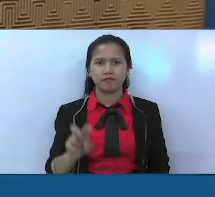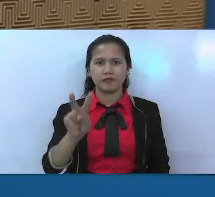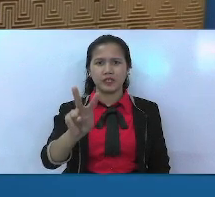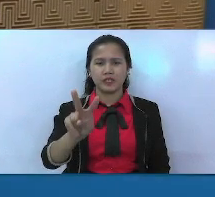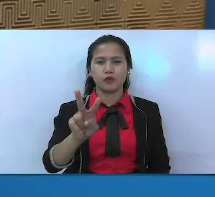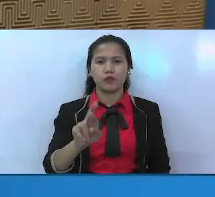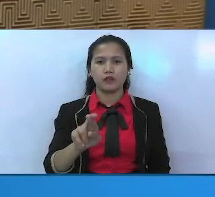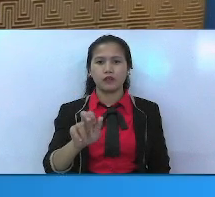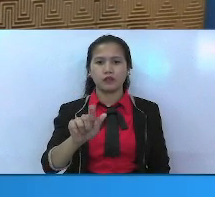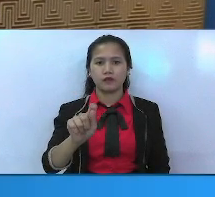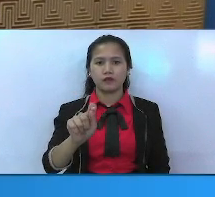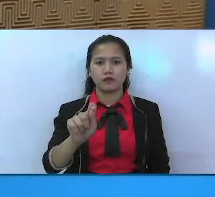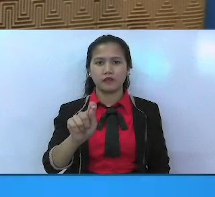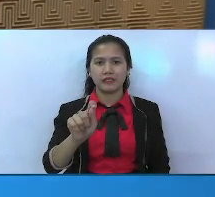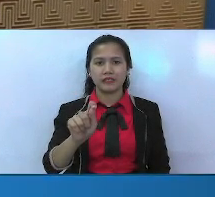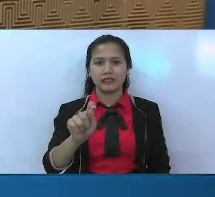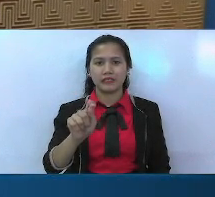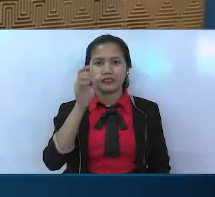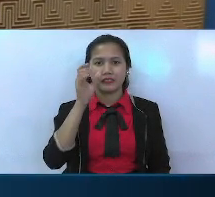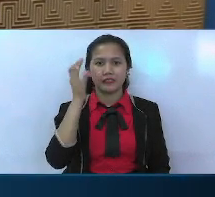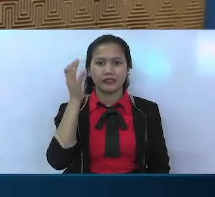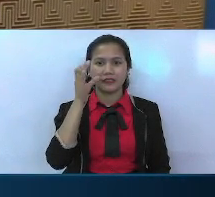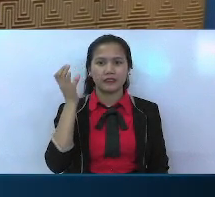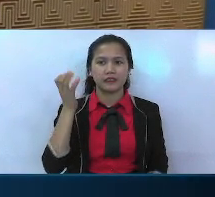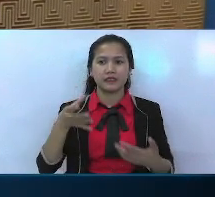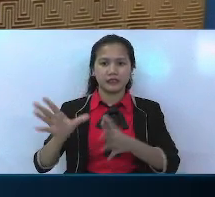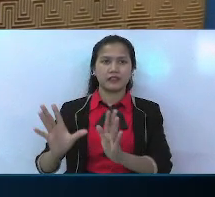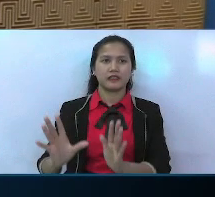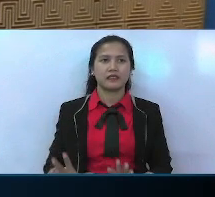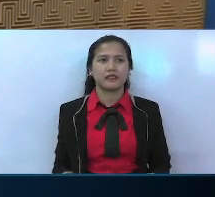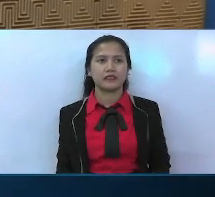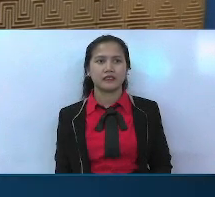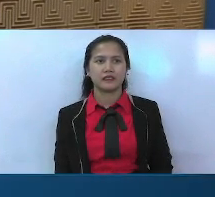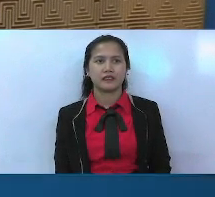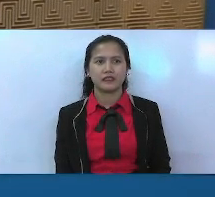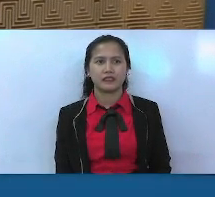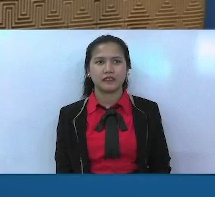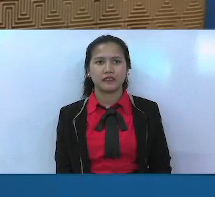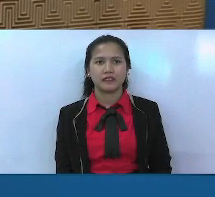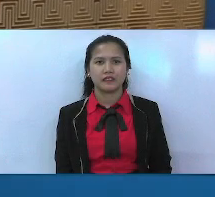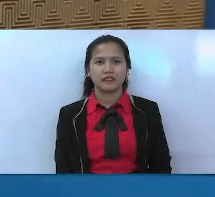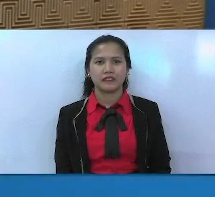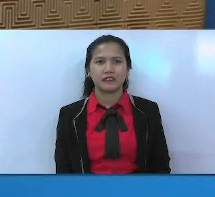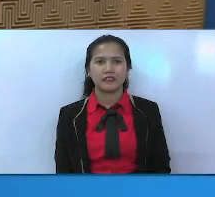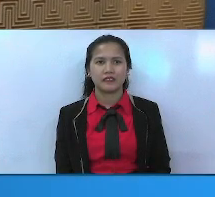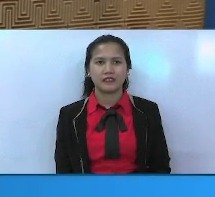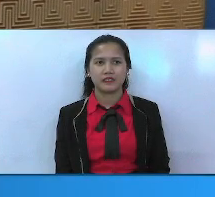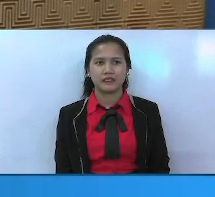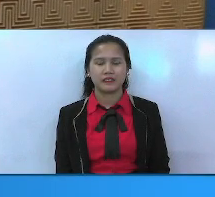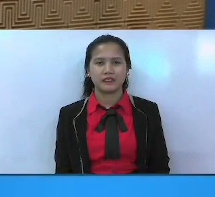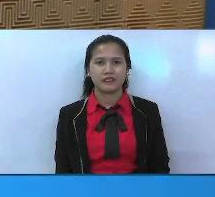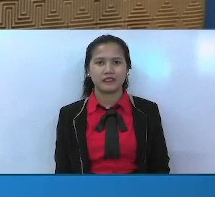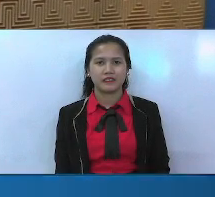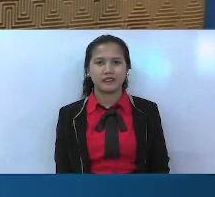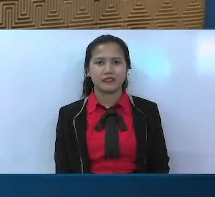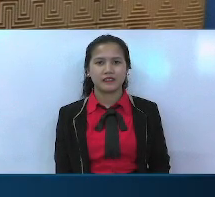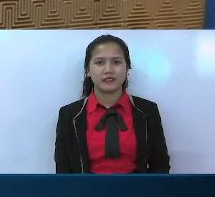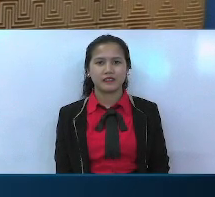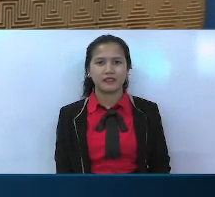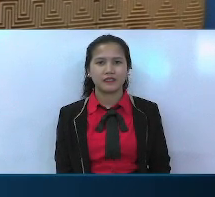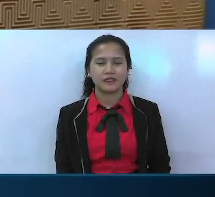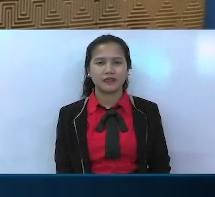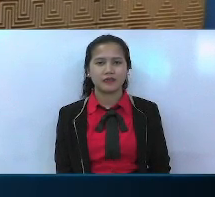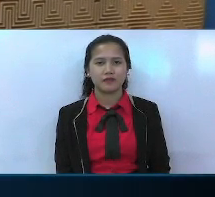yun. Dalawang pusa, nagpakawala ko eh. Pusang alaos. Si John, Hindi, talaga ng pusa ko wala. Oh, nagawala eh.